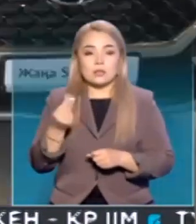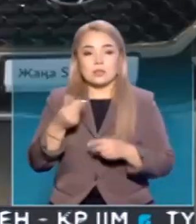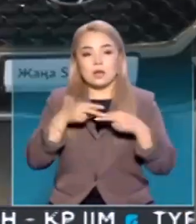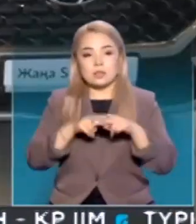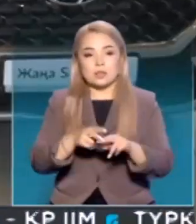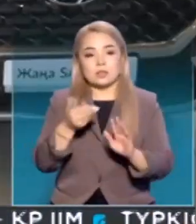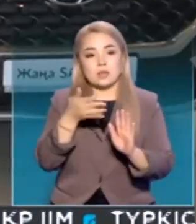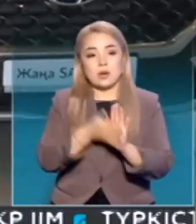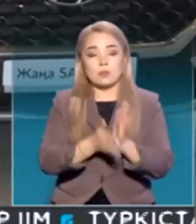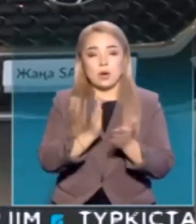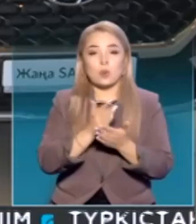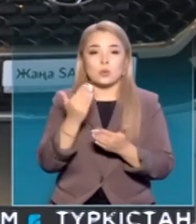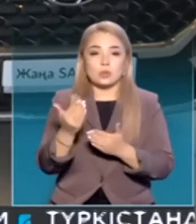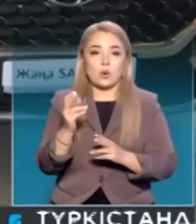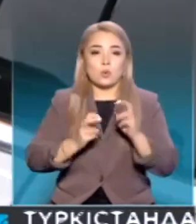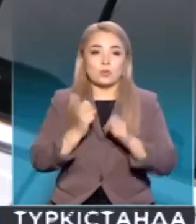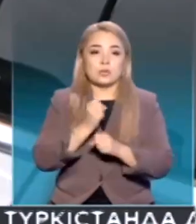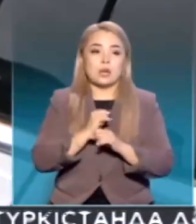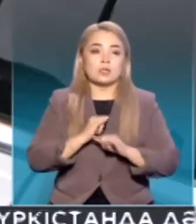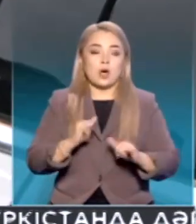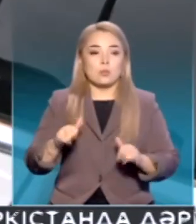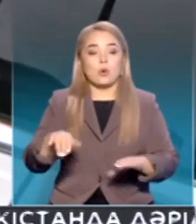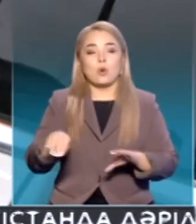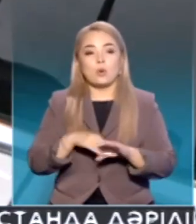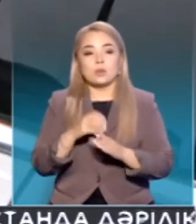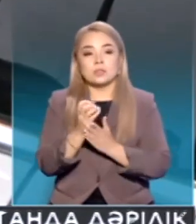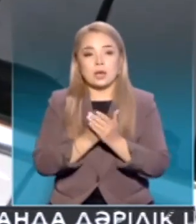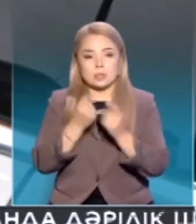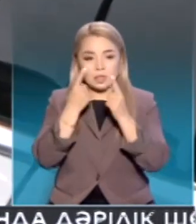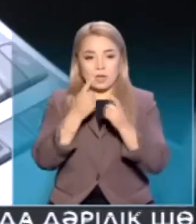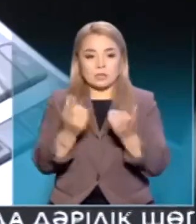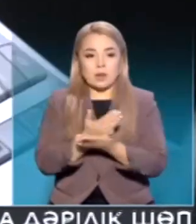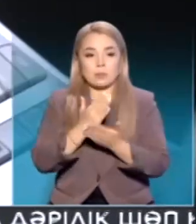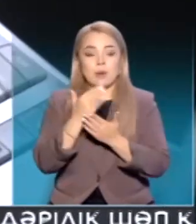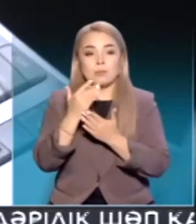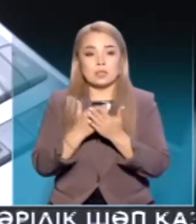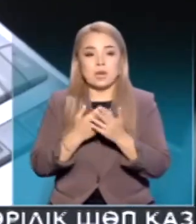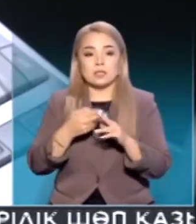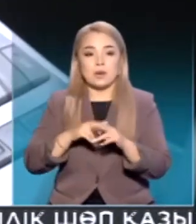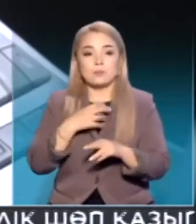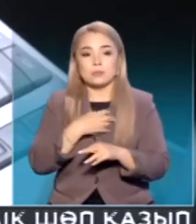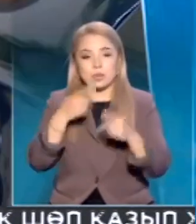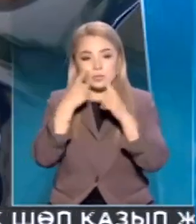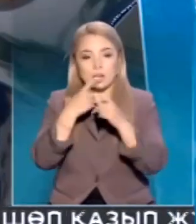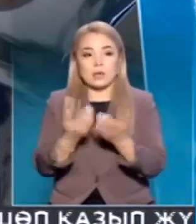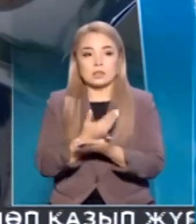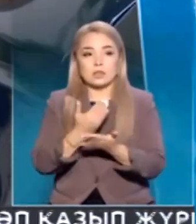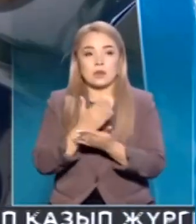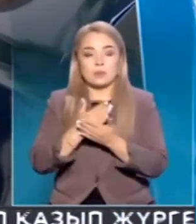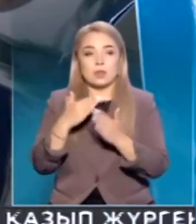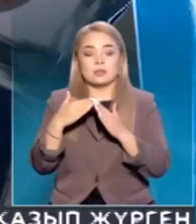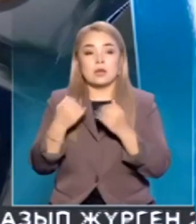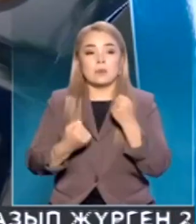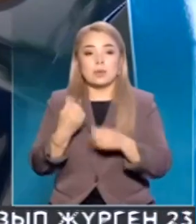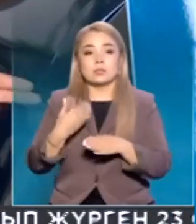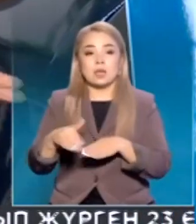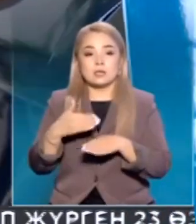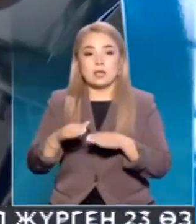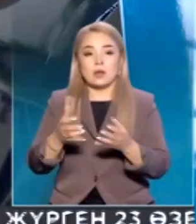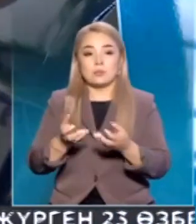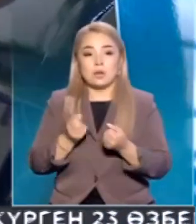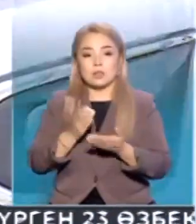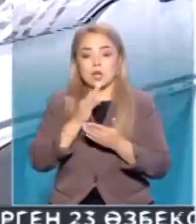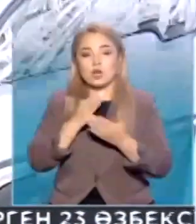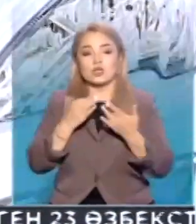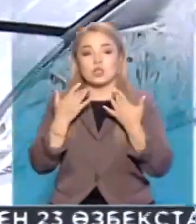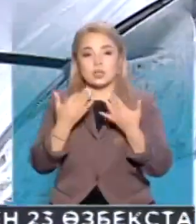қаражат жұмсалған. Бұл туралы өнеркәсіпті дамыту қорының мамандары мәлімдеді. Бағдарламаның негізгі операторы қазір автонесие алу шарттарын жеңілдеткен.